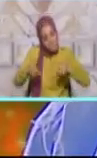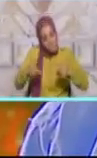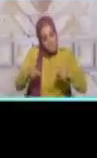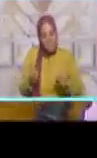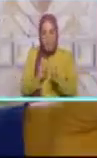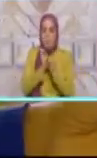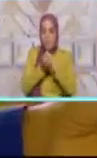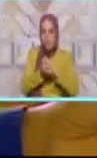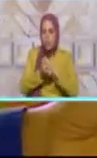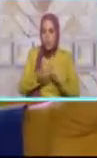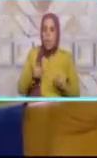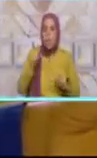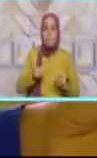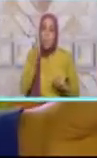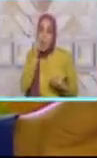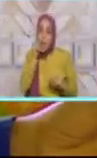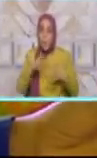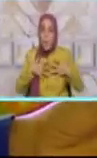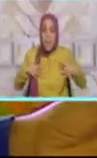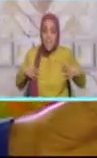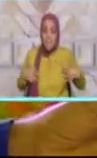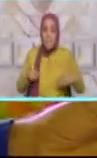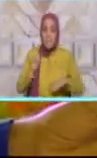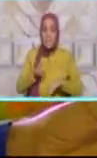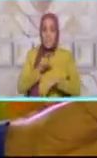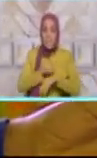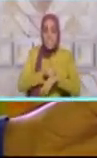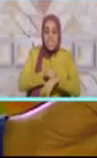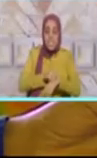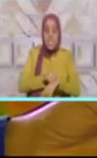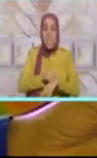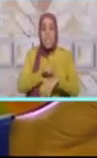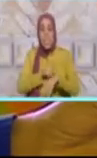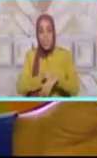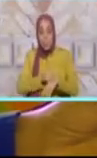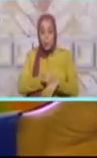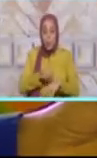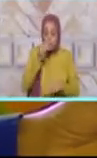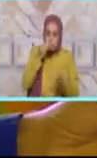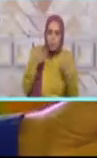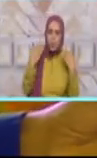مشروع كذا. من الخبر اللي أسعدني إن الأستاذة الدكتورة وزيرة البيئة